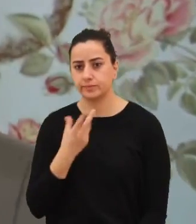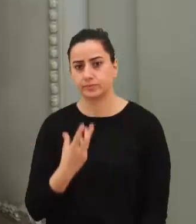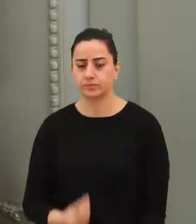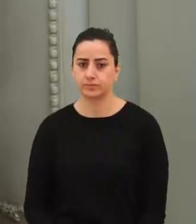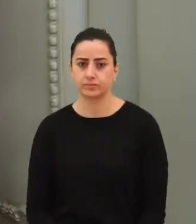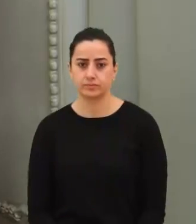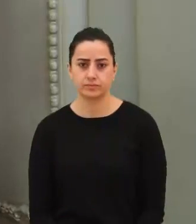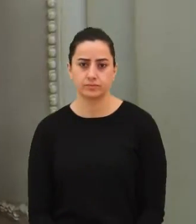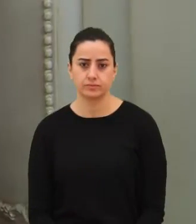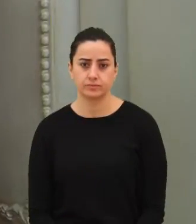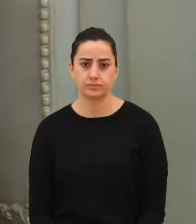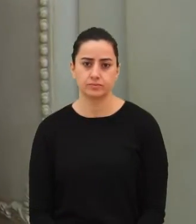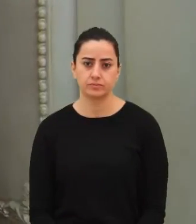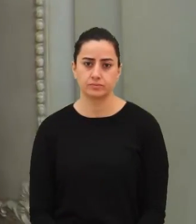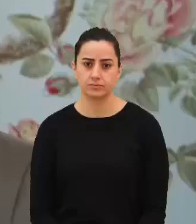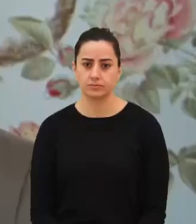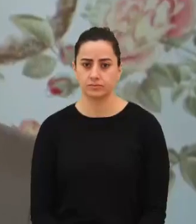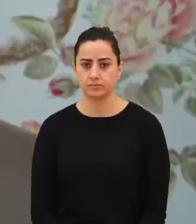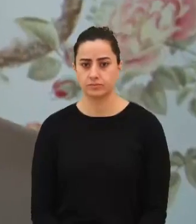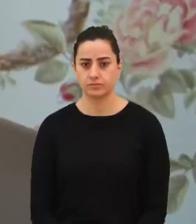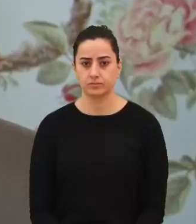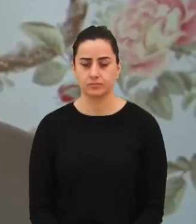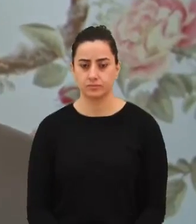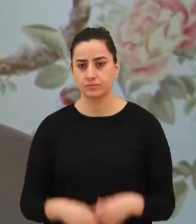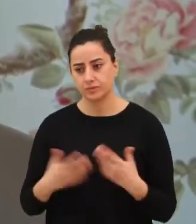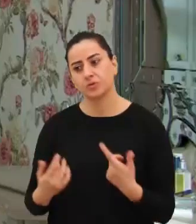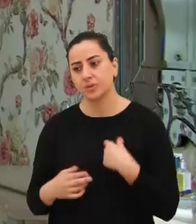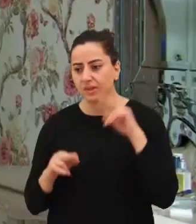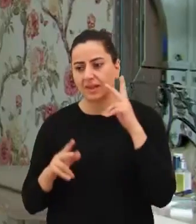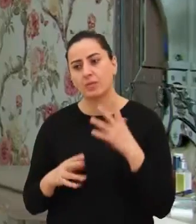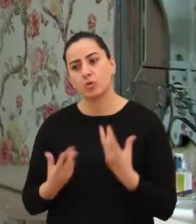Doğru diyorsun. Sonuçta ben bir yabancıyım.